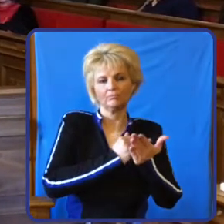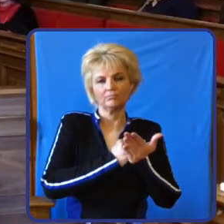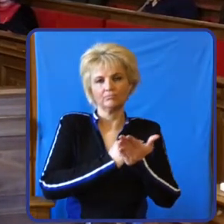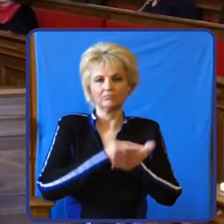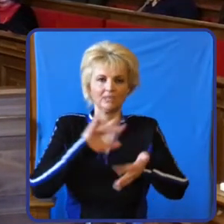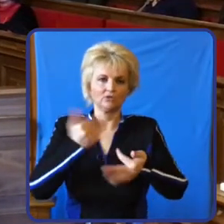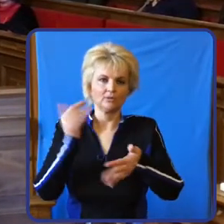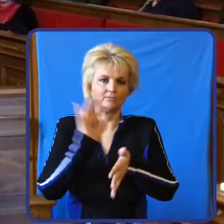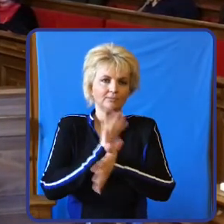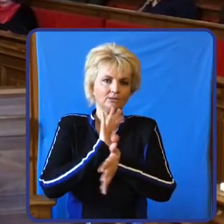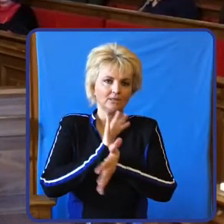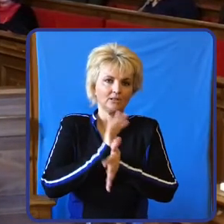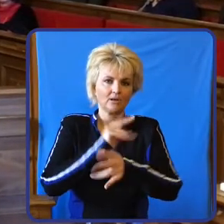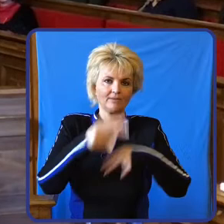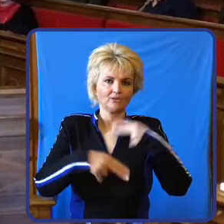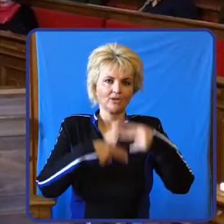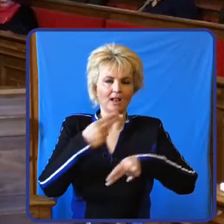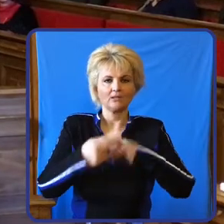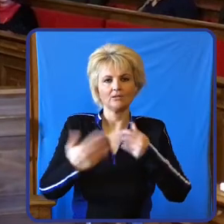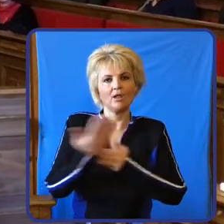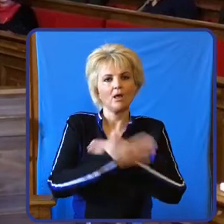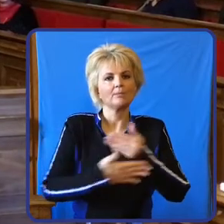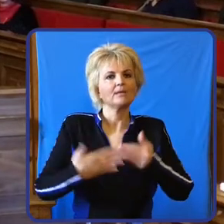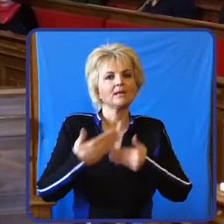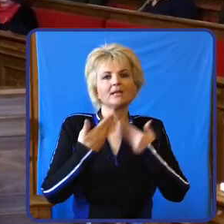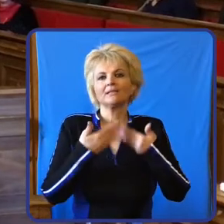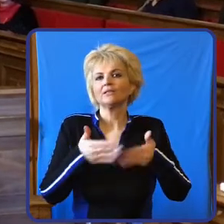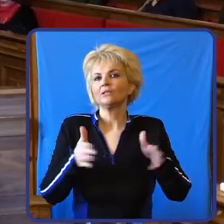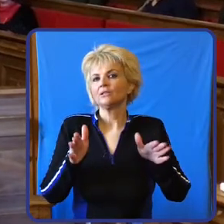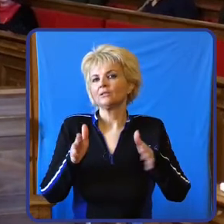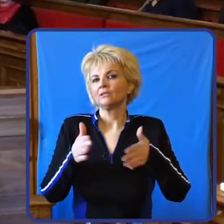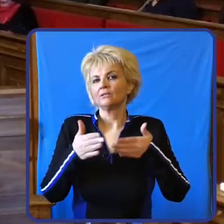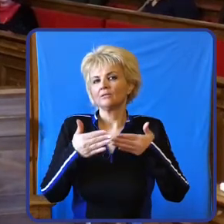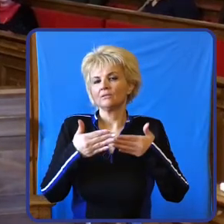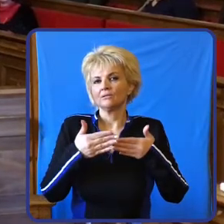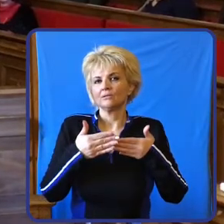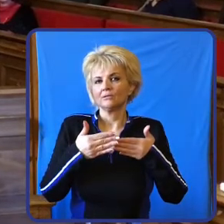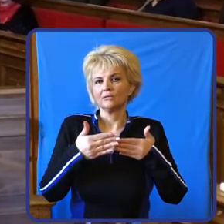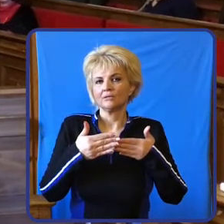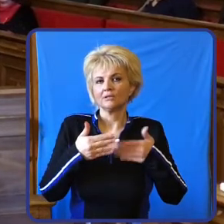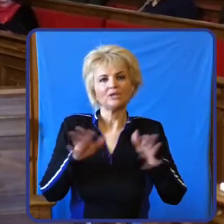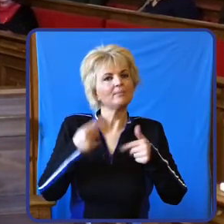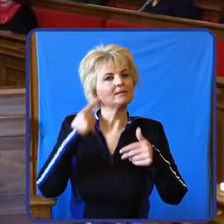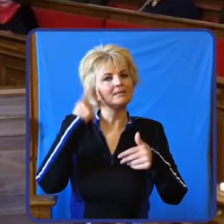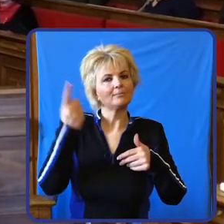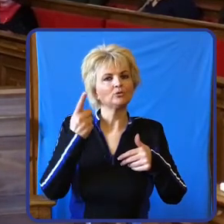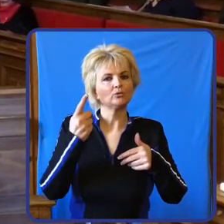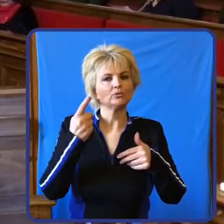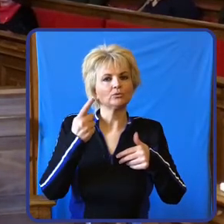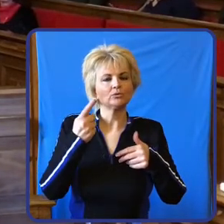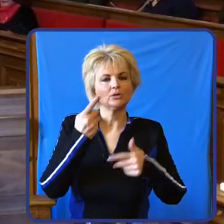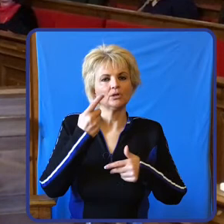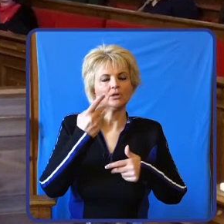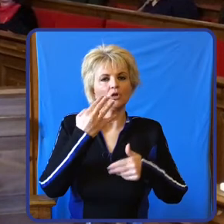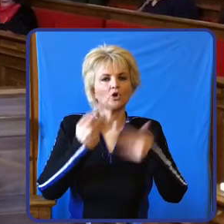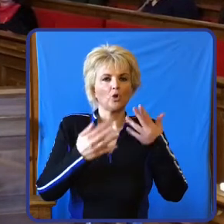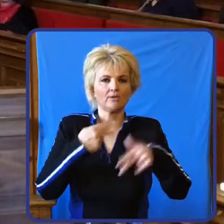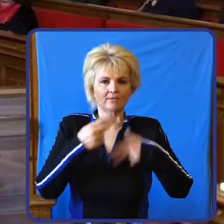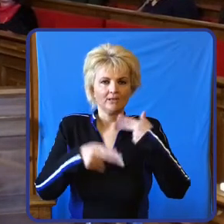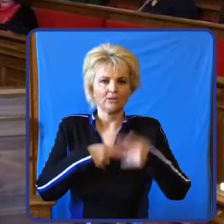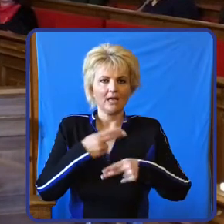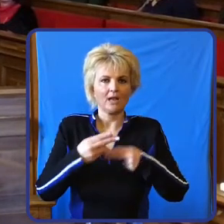alátámasztó bizonyítókoknak a vizsgálata alapján semmi nem jutott a könyvvizsgálat tudomására, ami miatt úgy